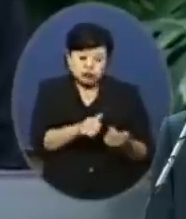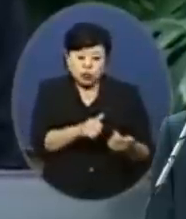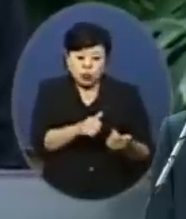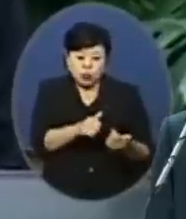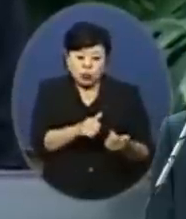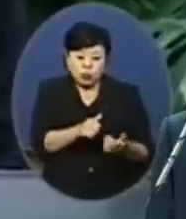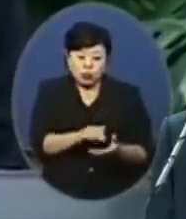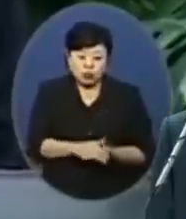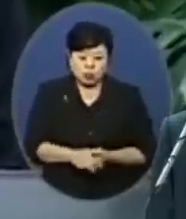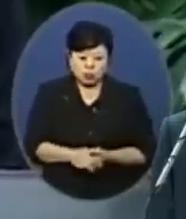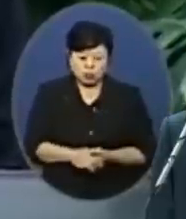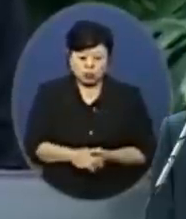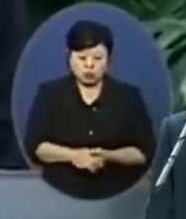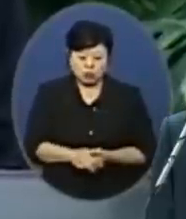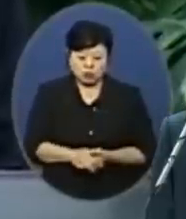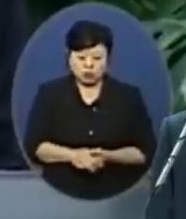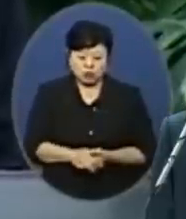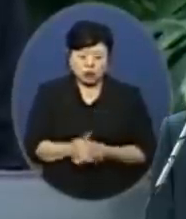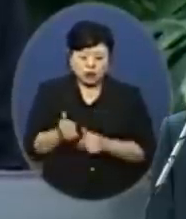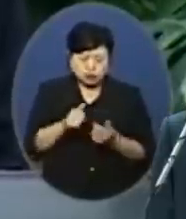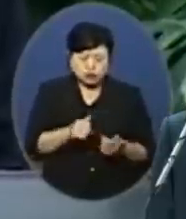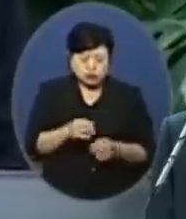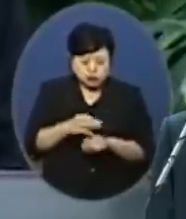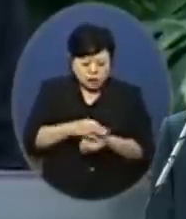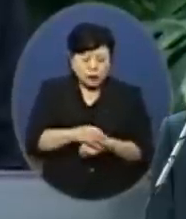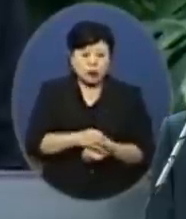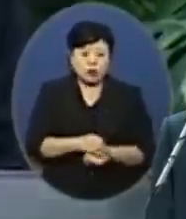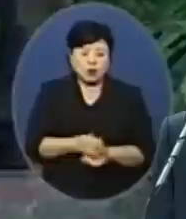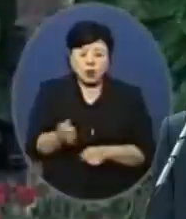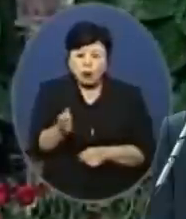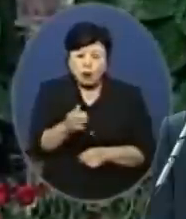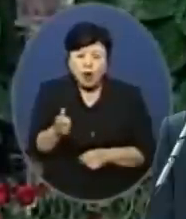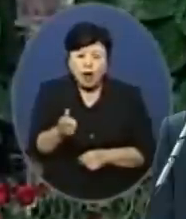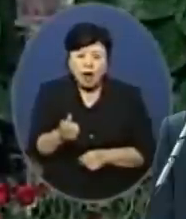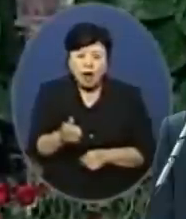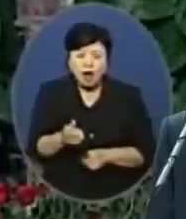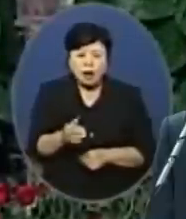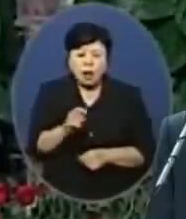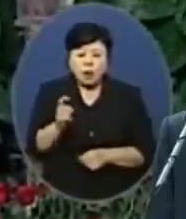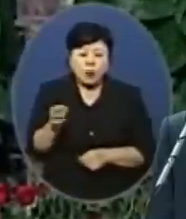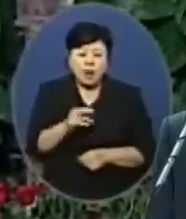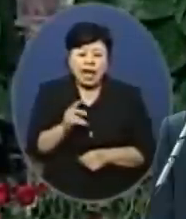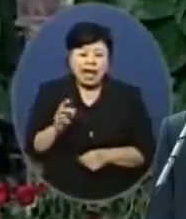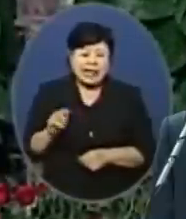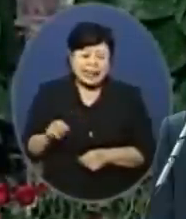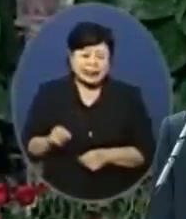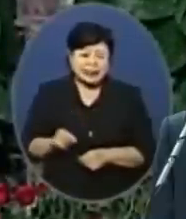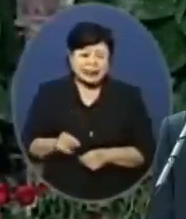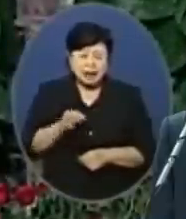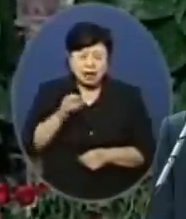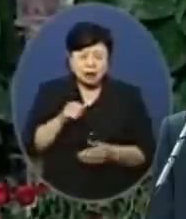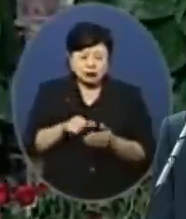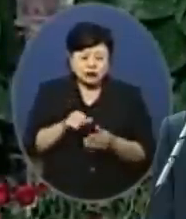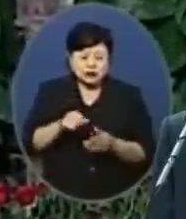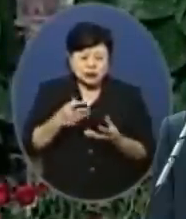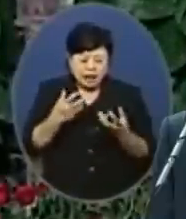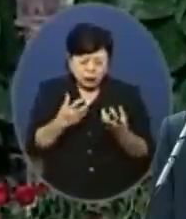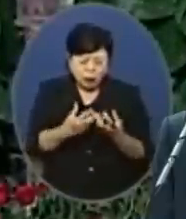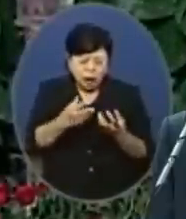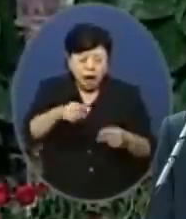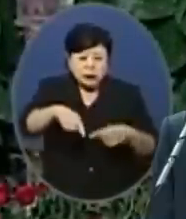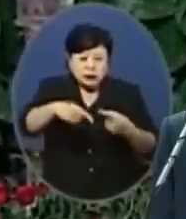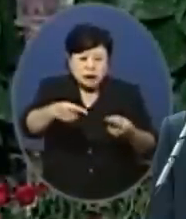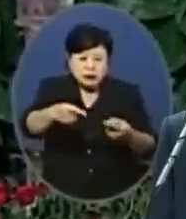죽고 그렇게 죽은 세포의 빈 공간에 콜라겐이라는 물질이 지나치게 많이